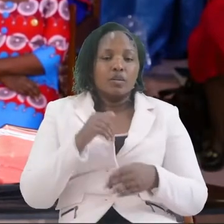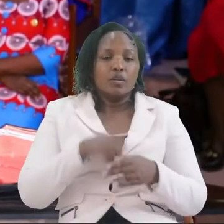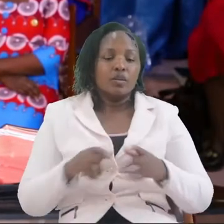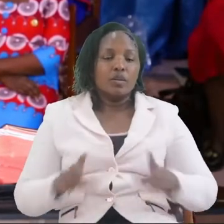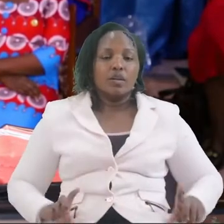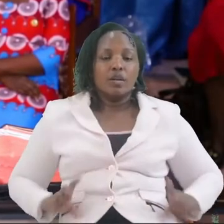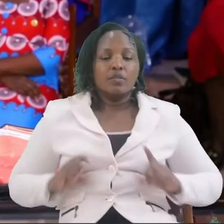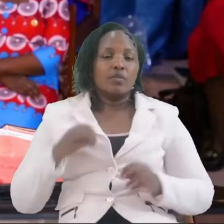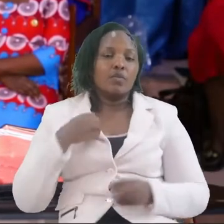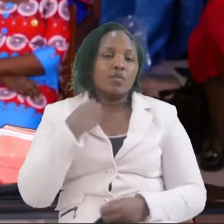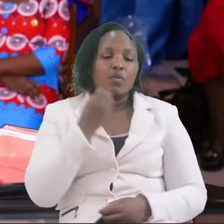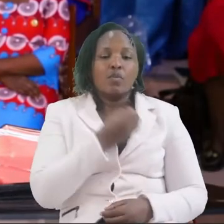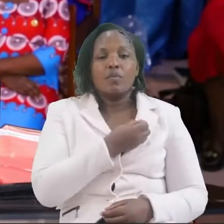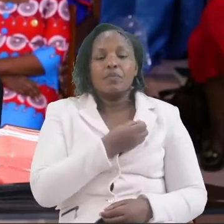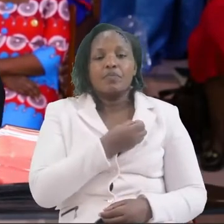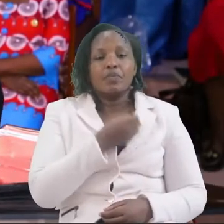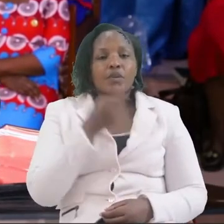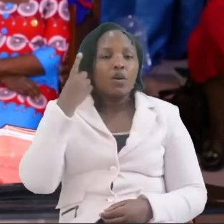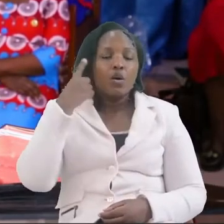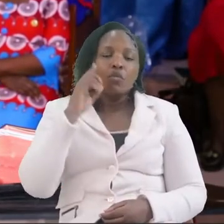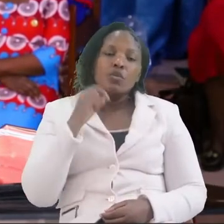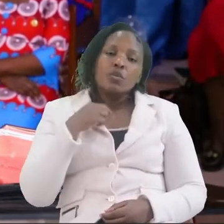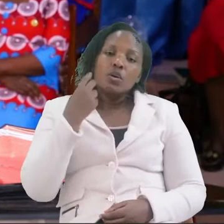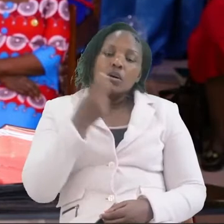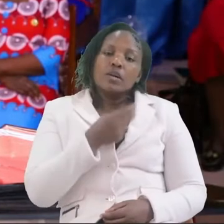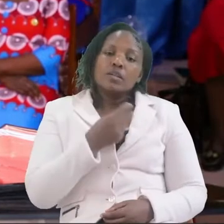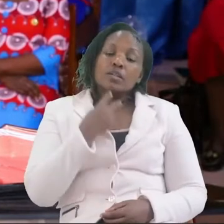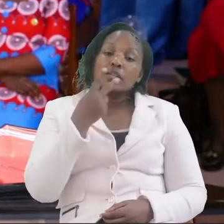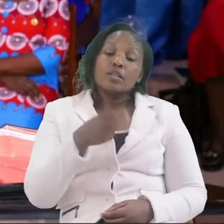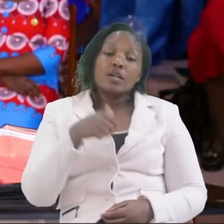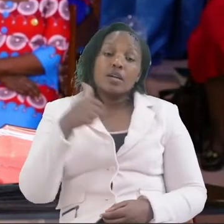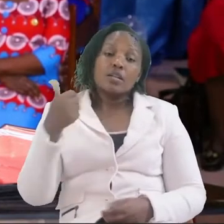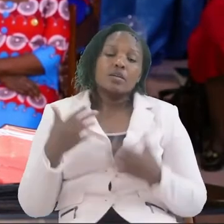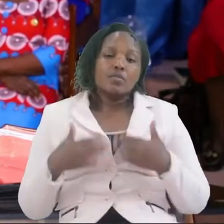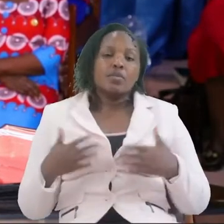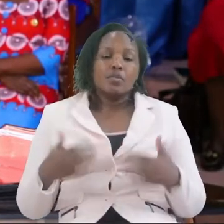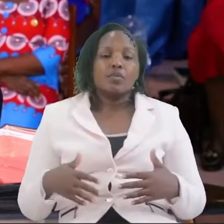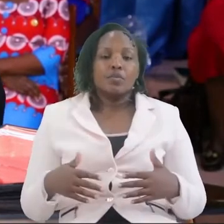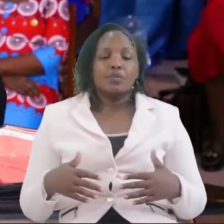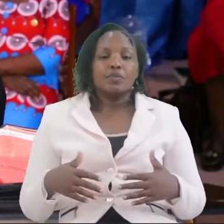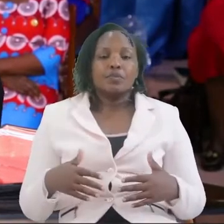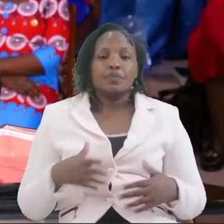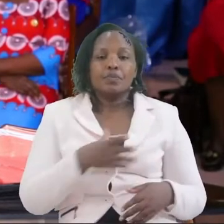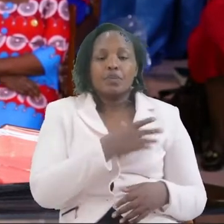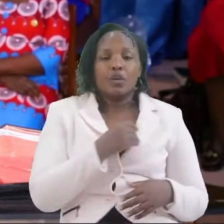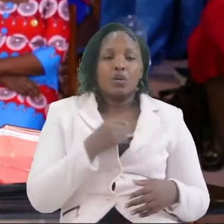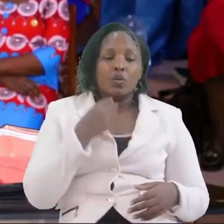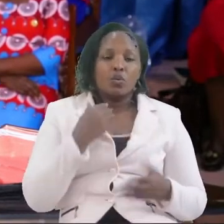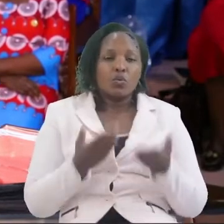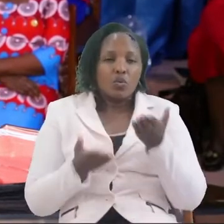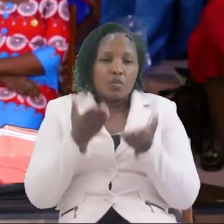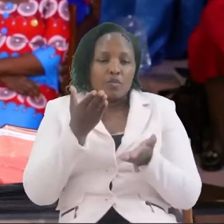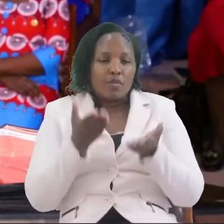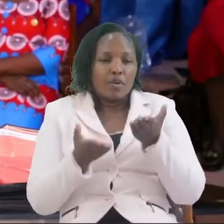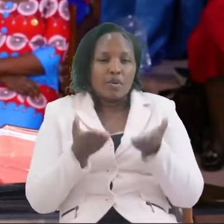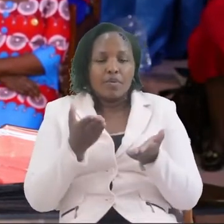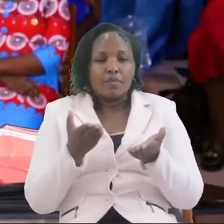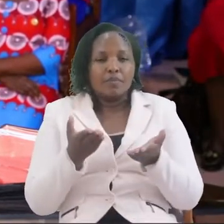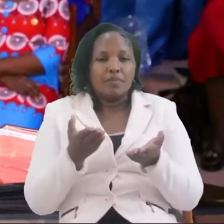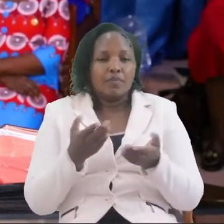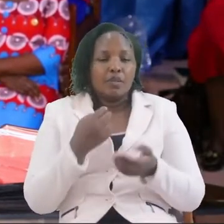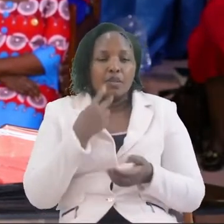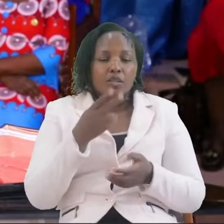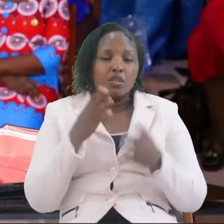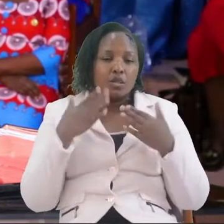maisha yetu. Kwa sababu sisi tunaangalia watu wengine na tunataka kujilinganisha nao. Ukiona